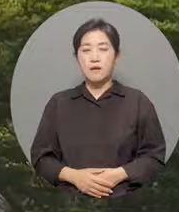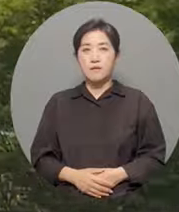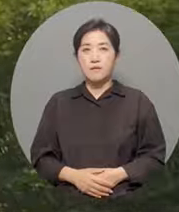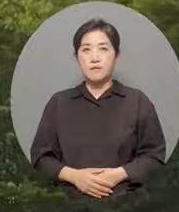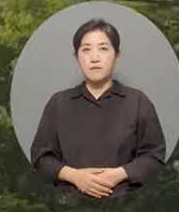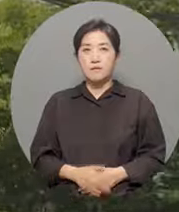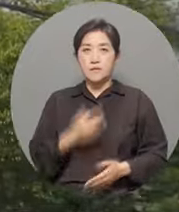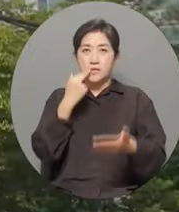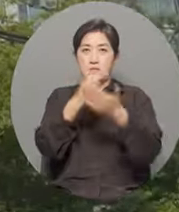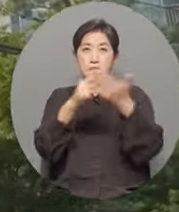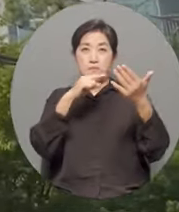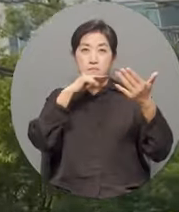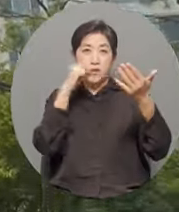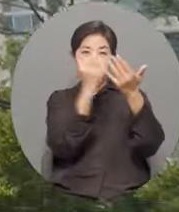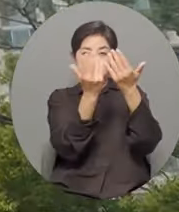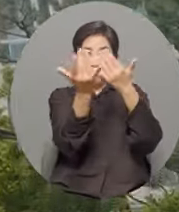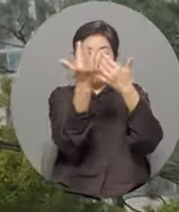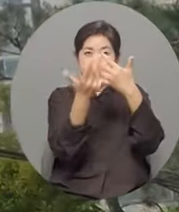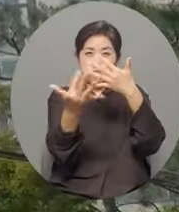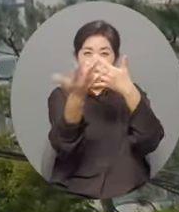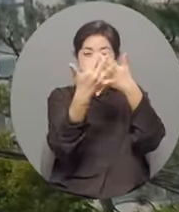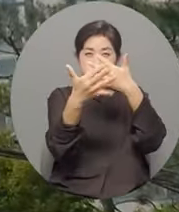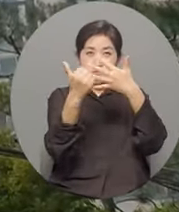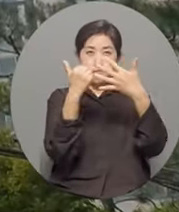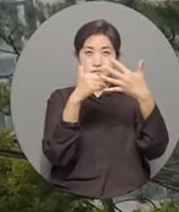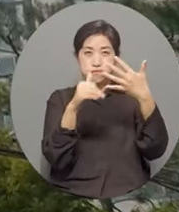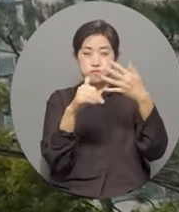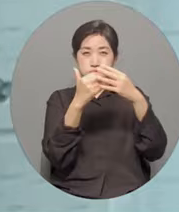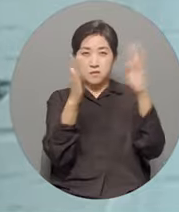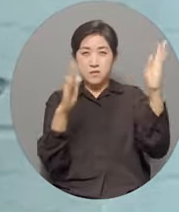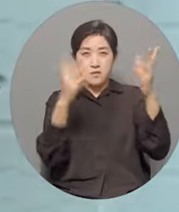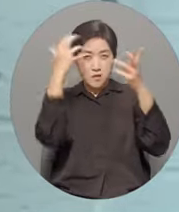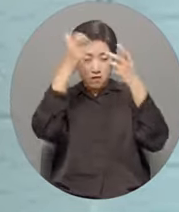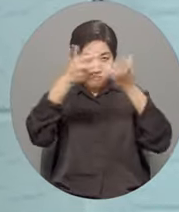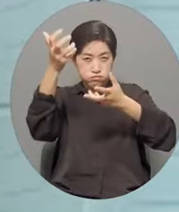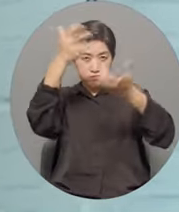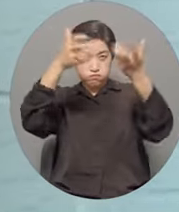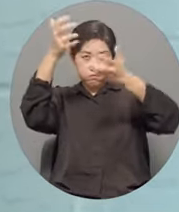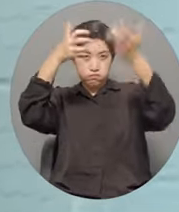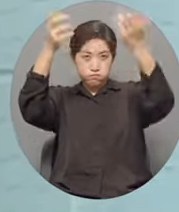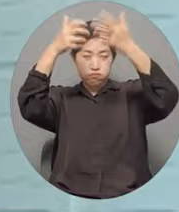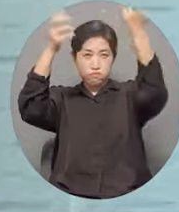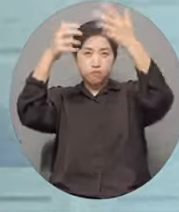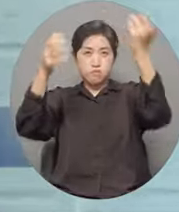창문 밖으로 시뻘건 불길이 피어오르고 검은 연기가 쉴 새 없이 뿜어져 나옵니다.